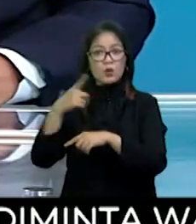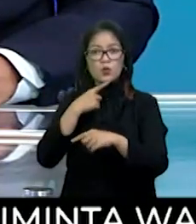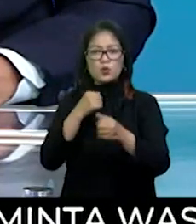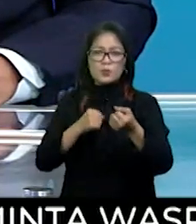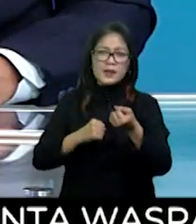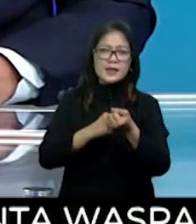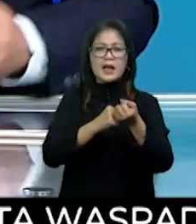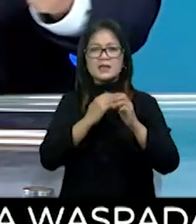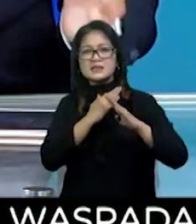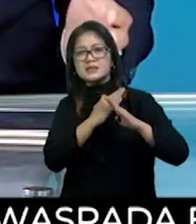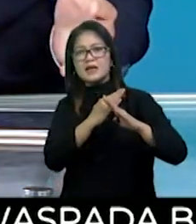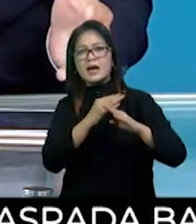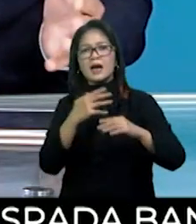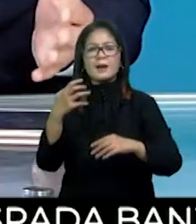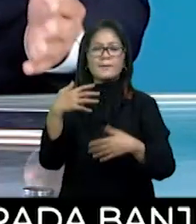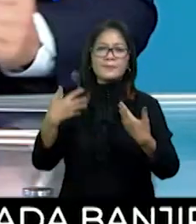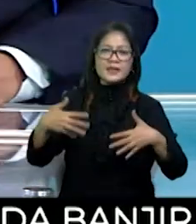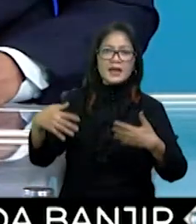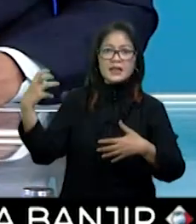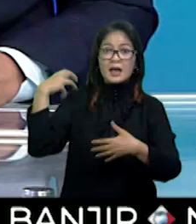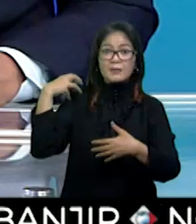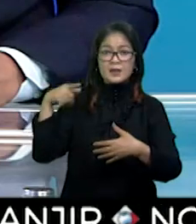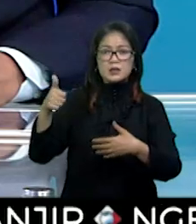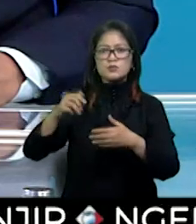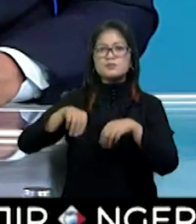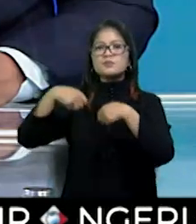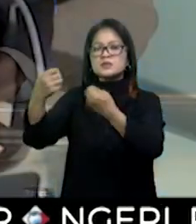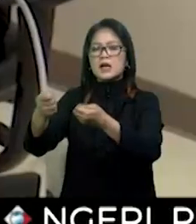CDC akan mengeluarkan rekomendasi izin penggunaan.